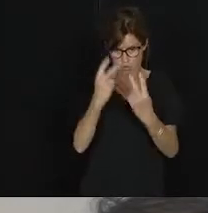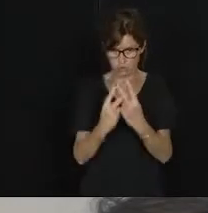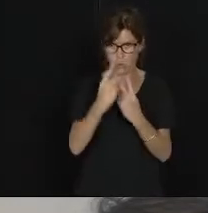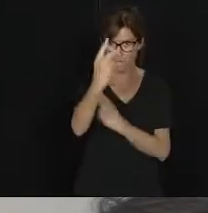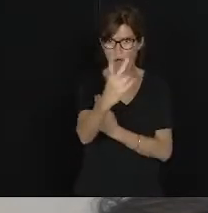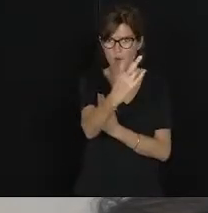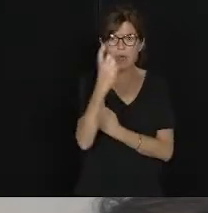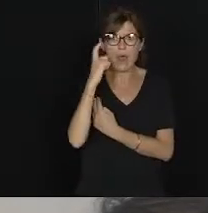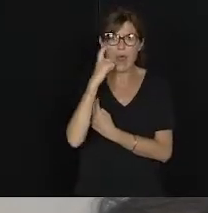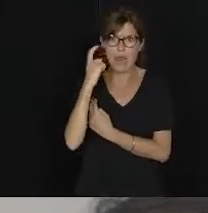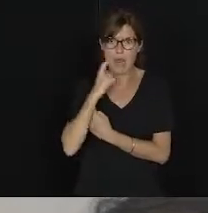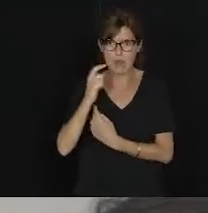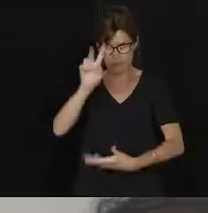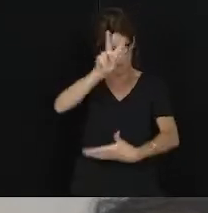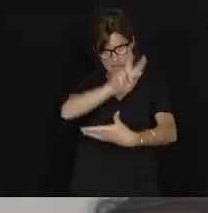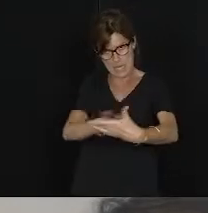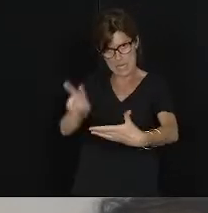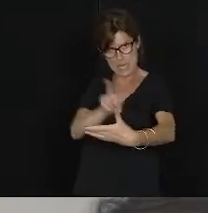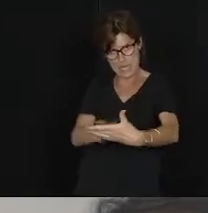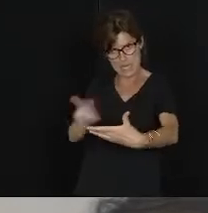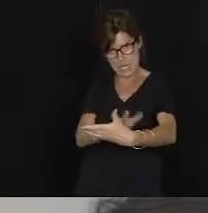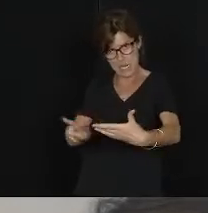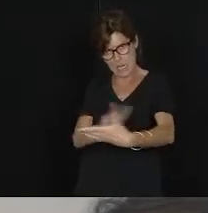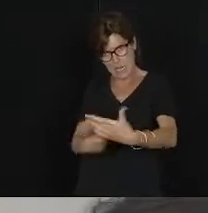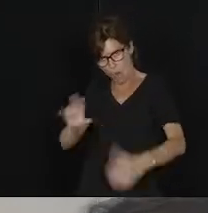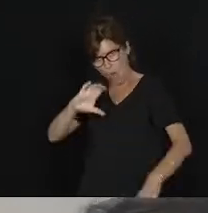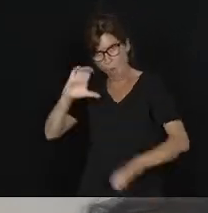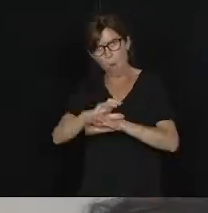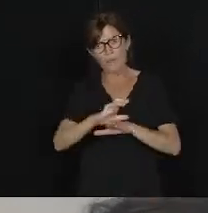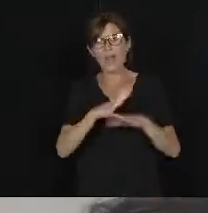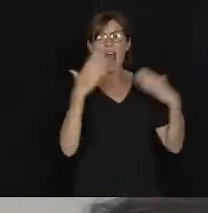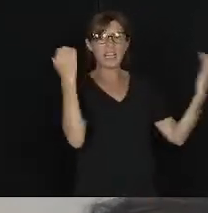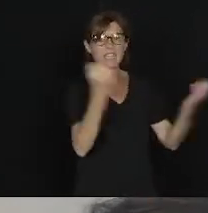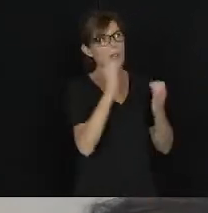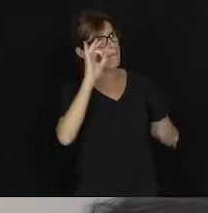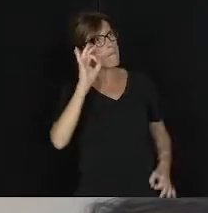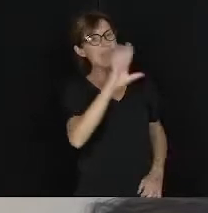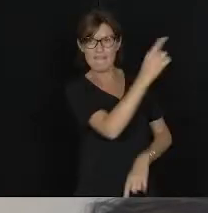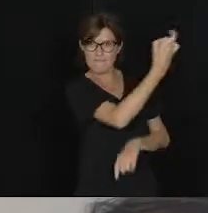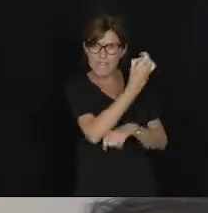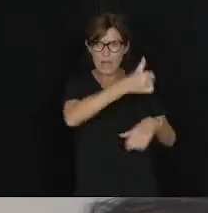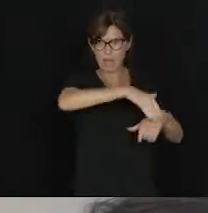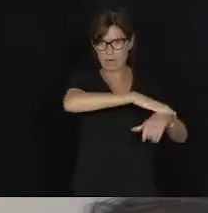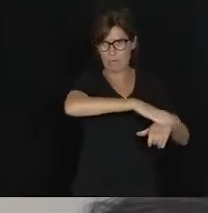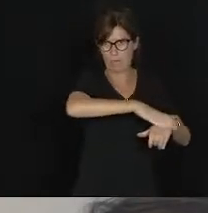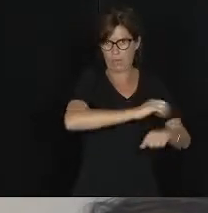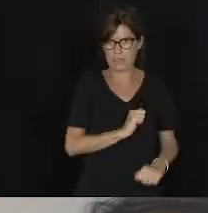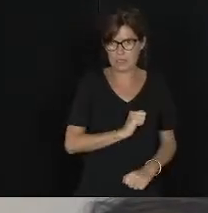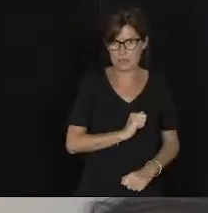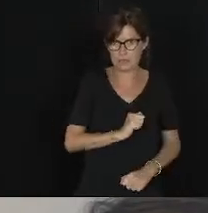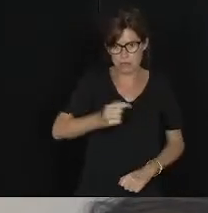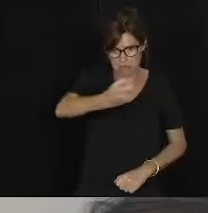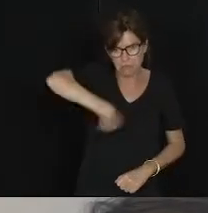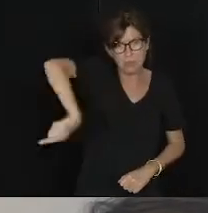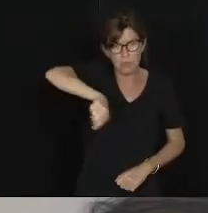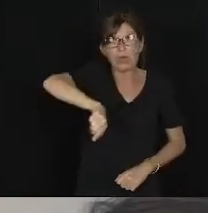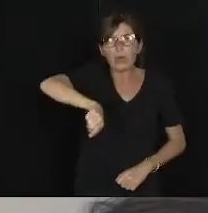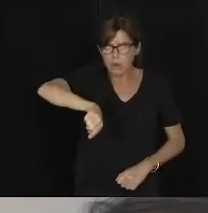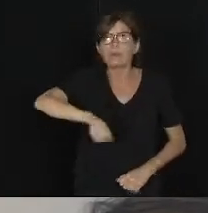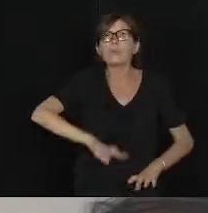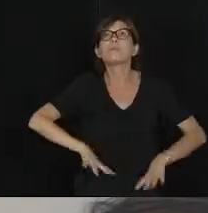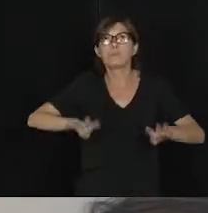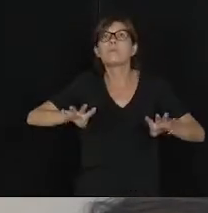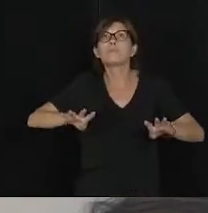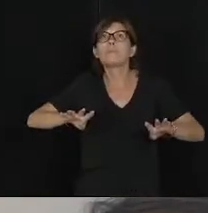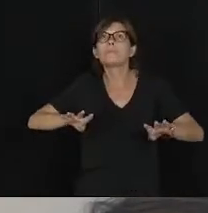proscrivant cette pratique associée à une activité politique. Et dans tous les pays belligérants, maîtres et élèves suivent ensemble les